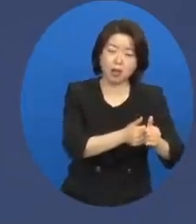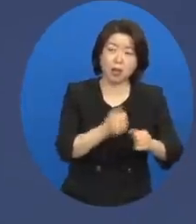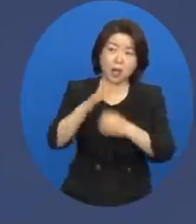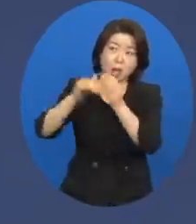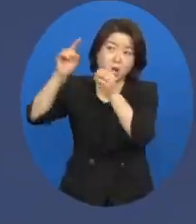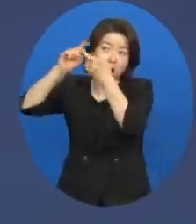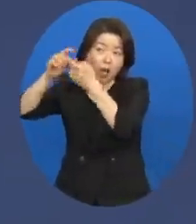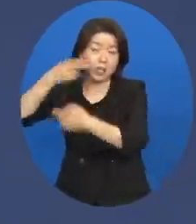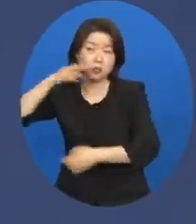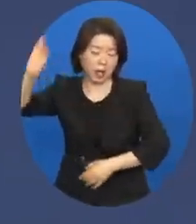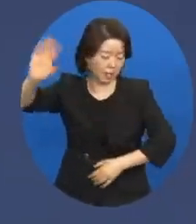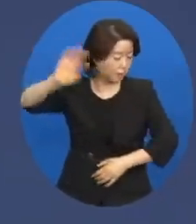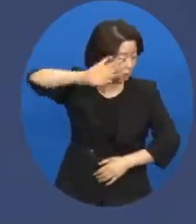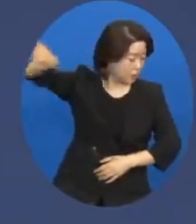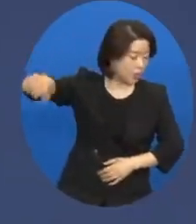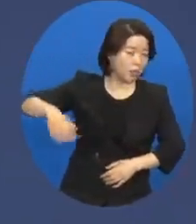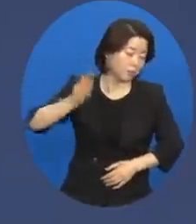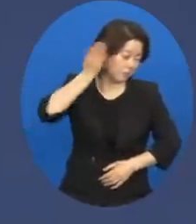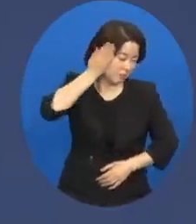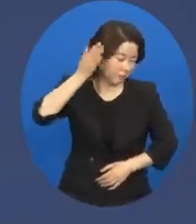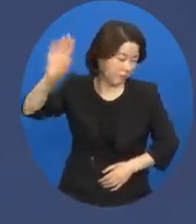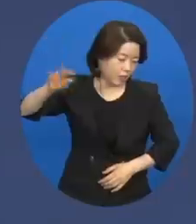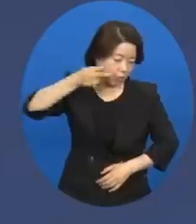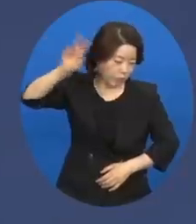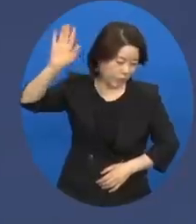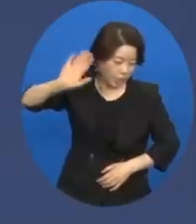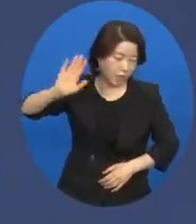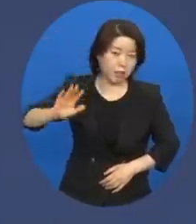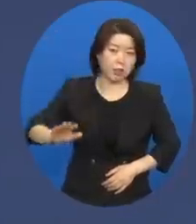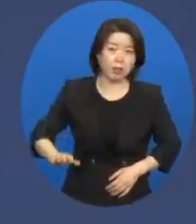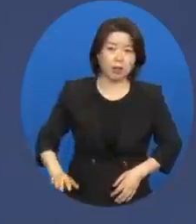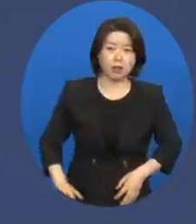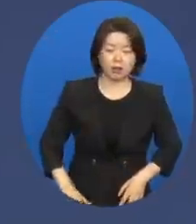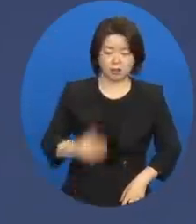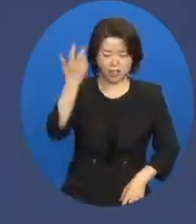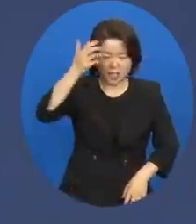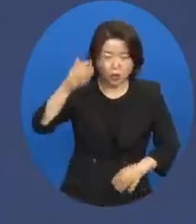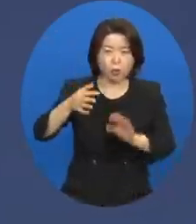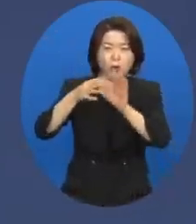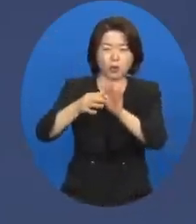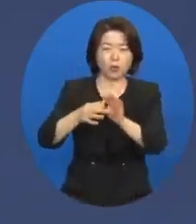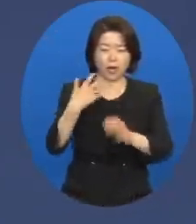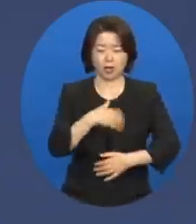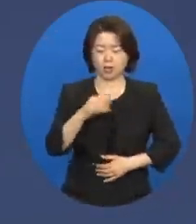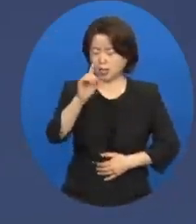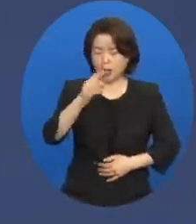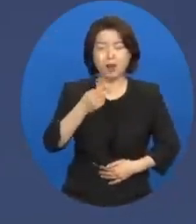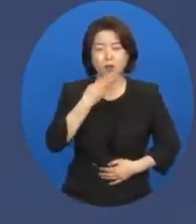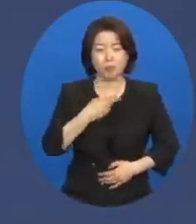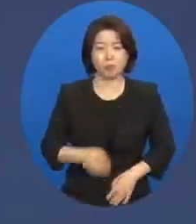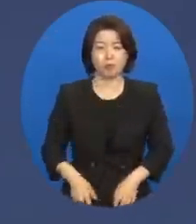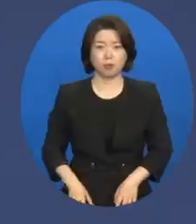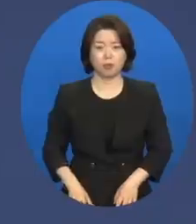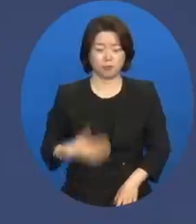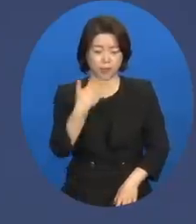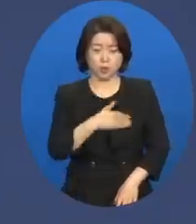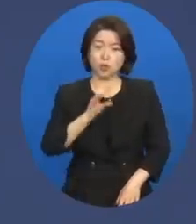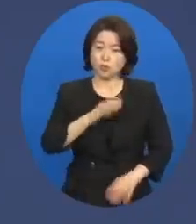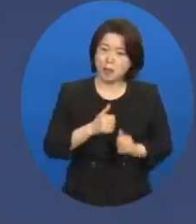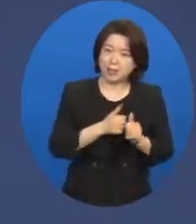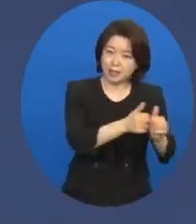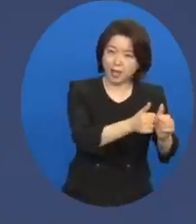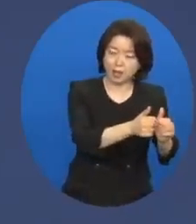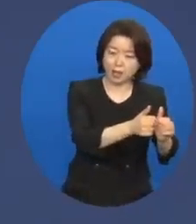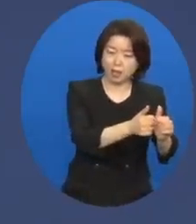없고 귀를 딱 틀어막고 영하고는 영혼에 관한 걱정은 전혀 없이 육으로 하다가 결국